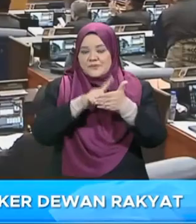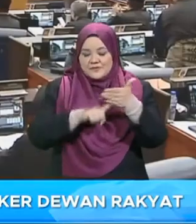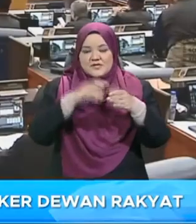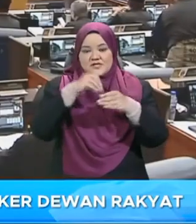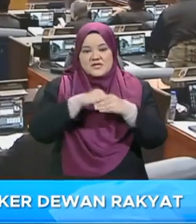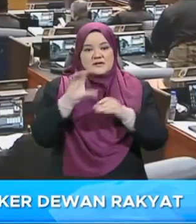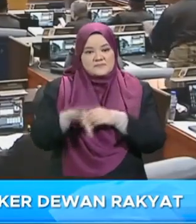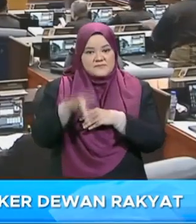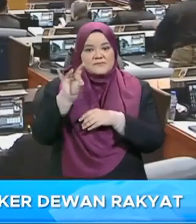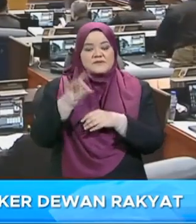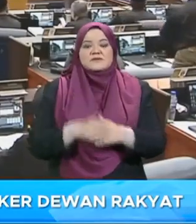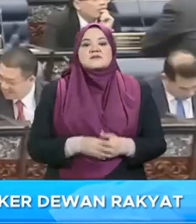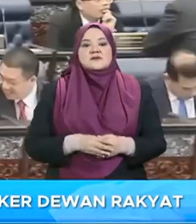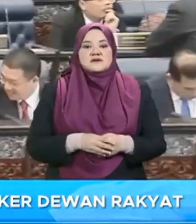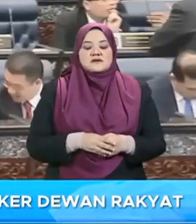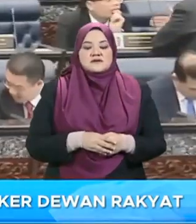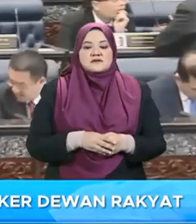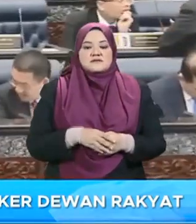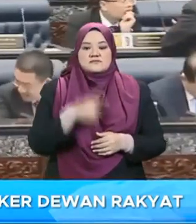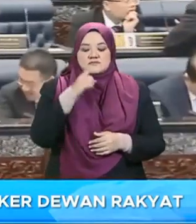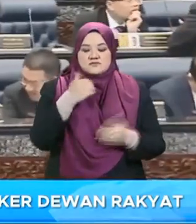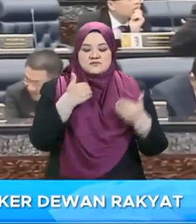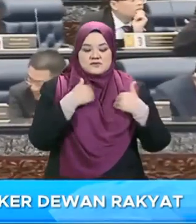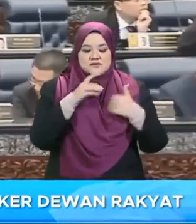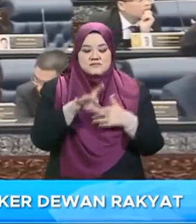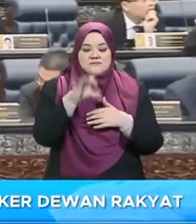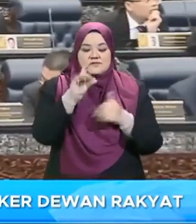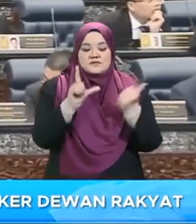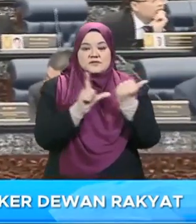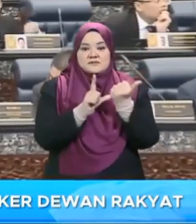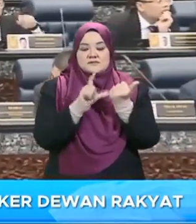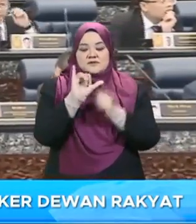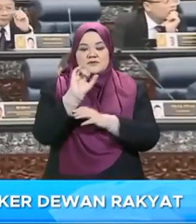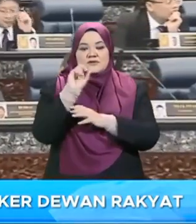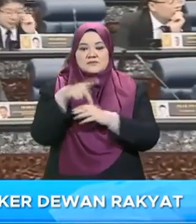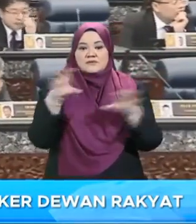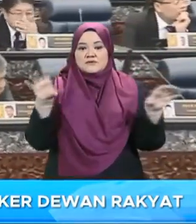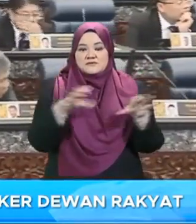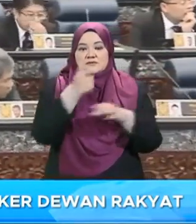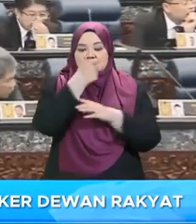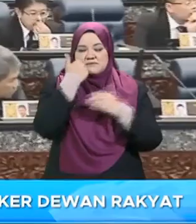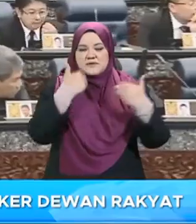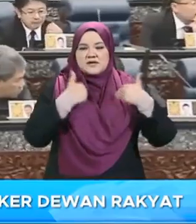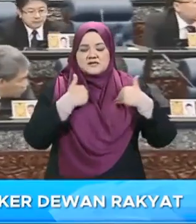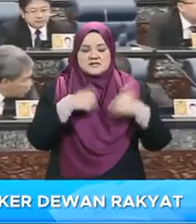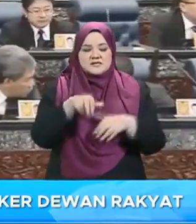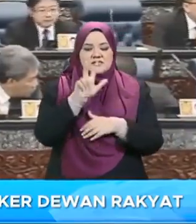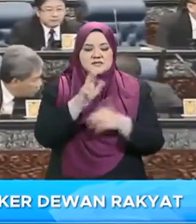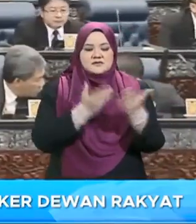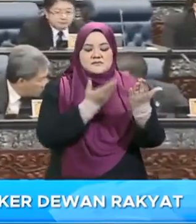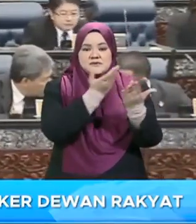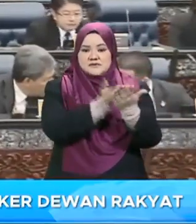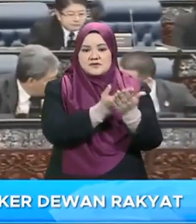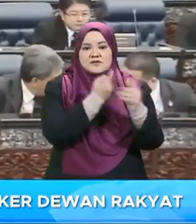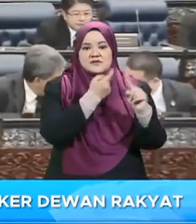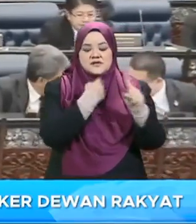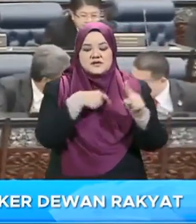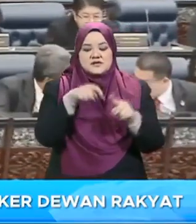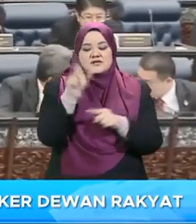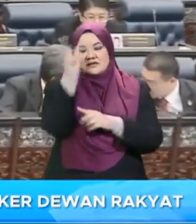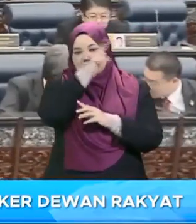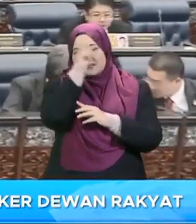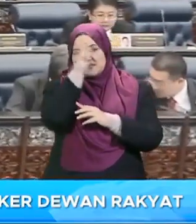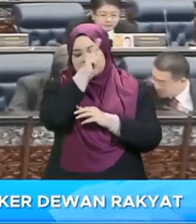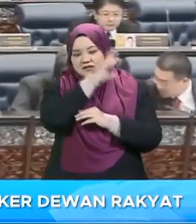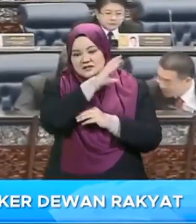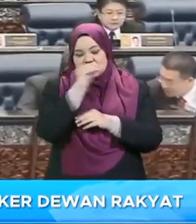dalam pemilihan tersebut pekerjaan pagi memilih timbalan yang dipertua Jawa Barat ya diadakan susulan terdapat tiga pencalonan daripada blok